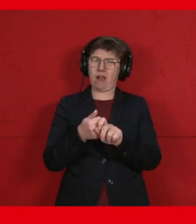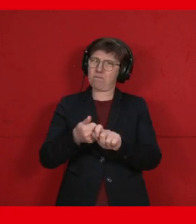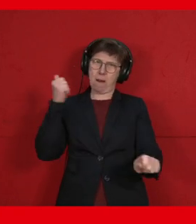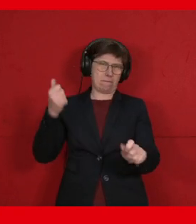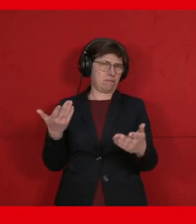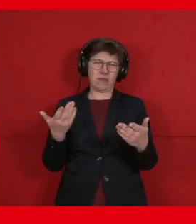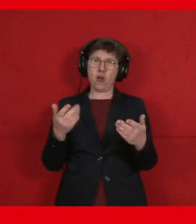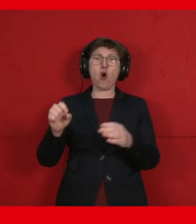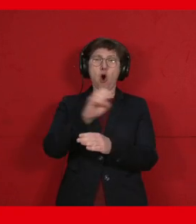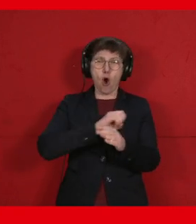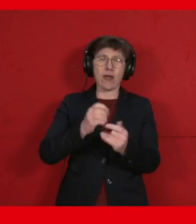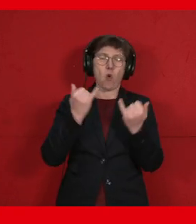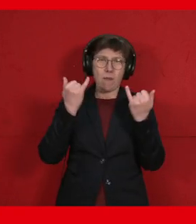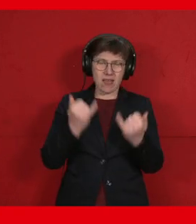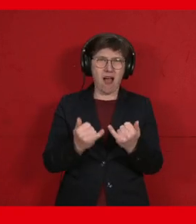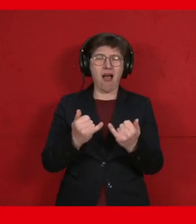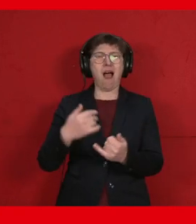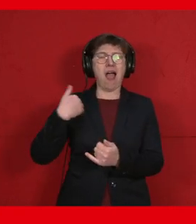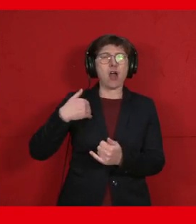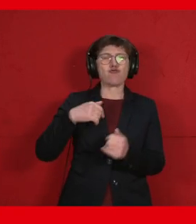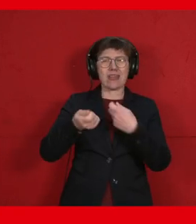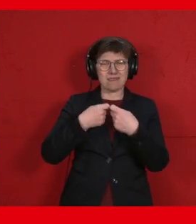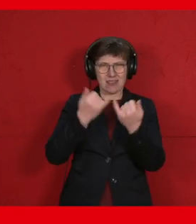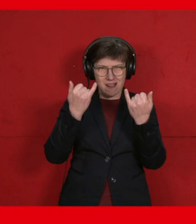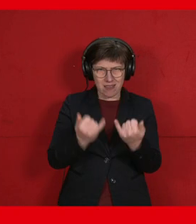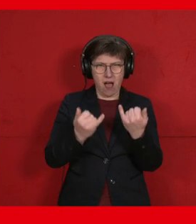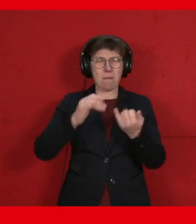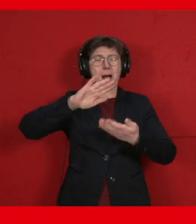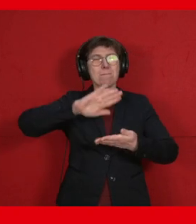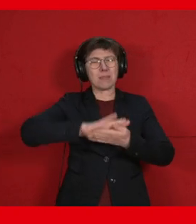Also europäisieren, Green Deal ja, aber